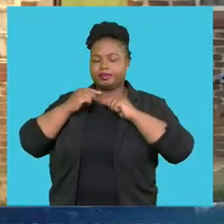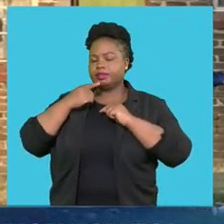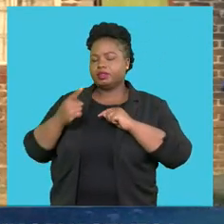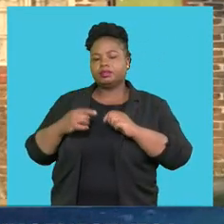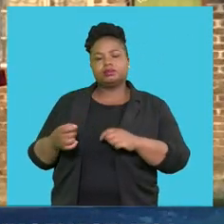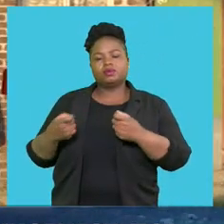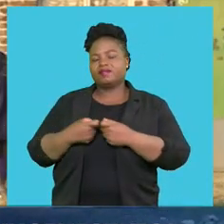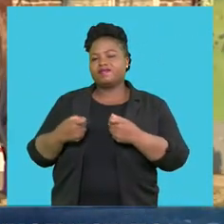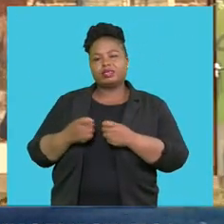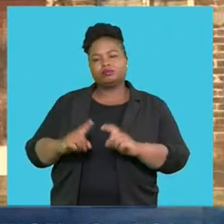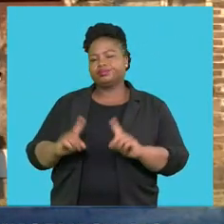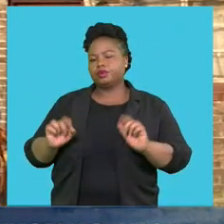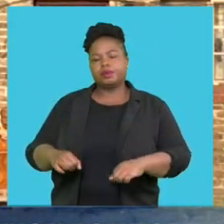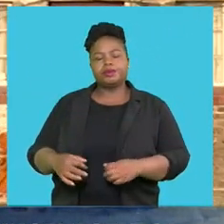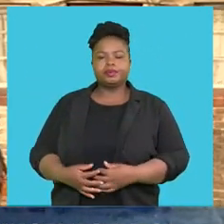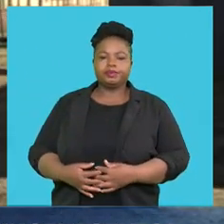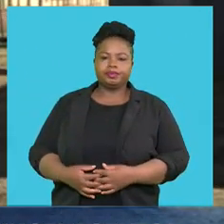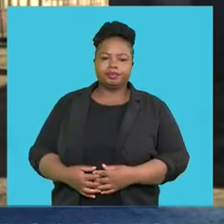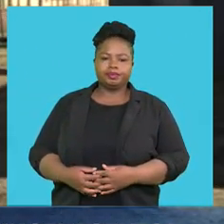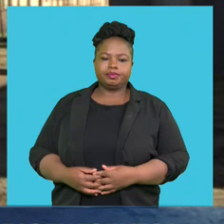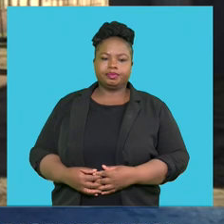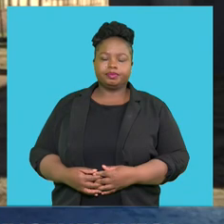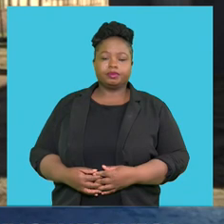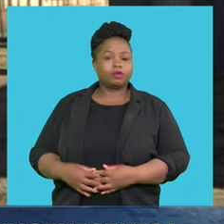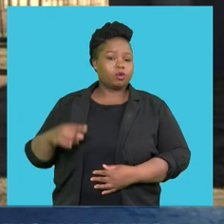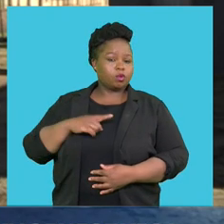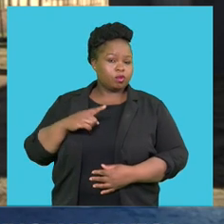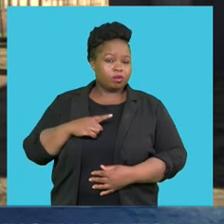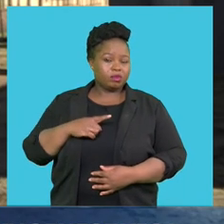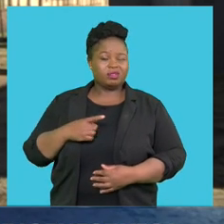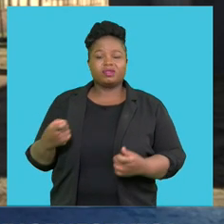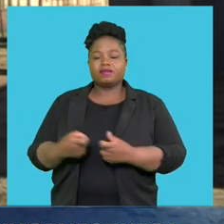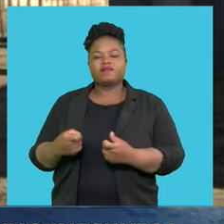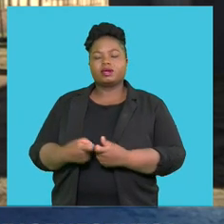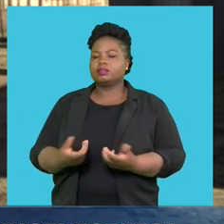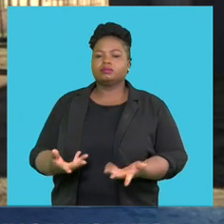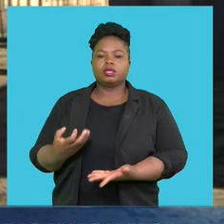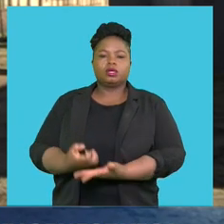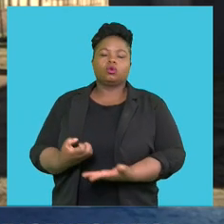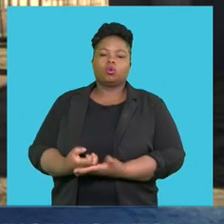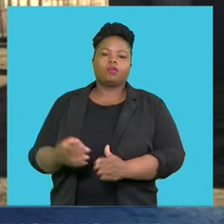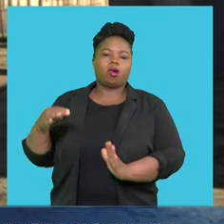khona kubambana ngey'hluthu. Ngoba ukulwa kucekela phansi umnotho